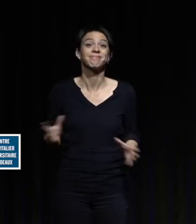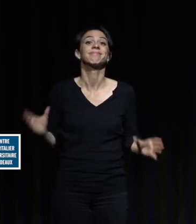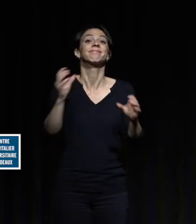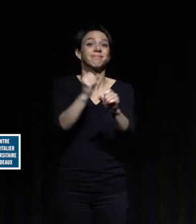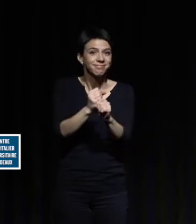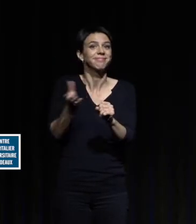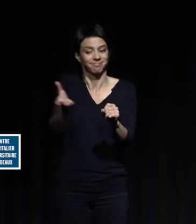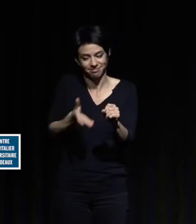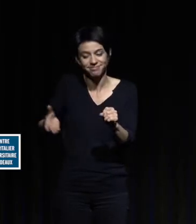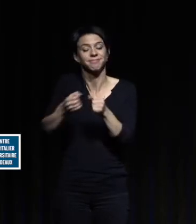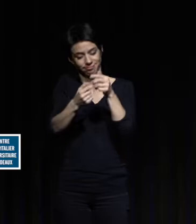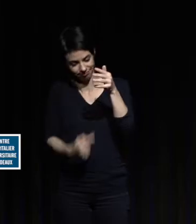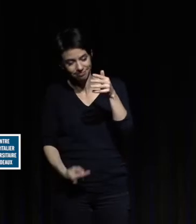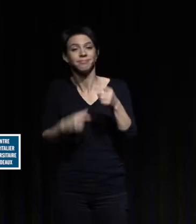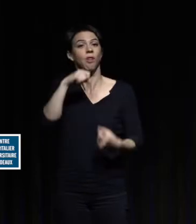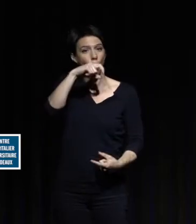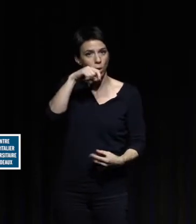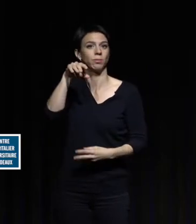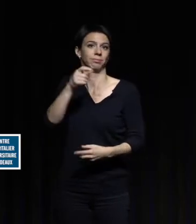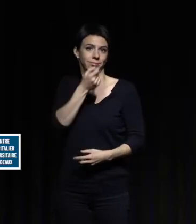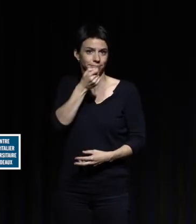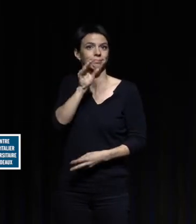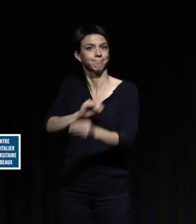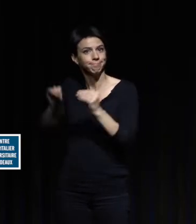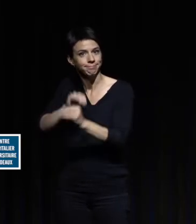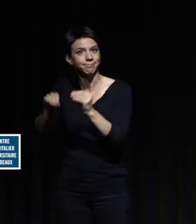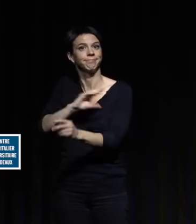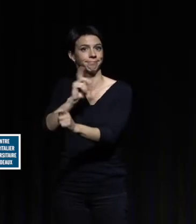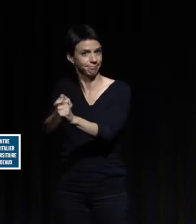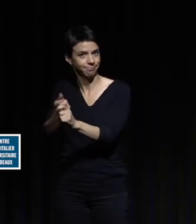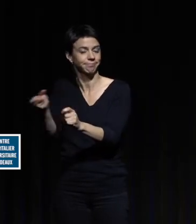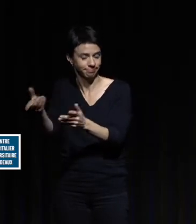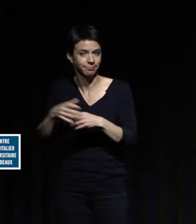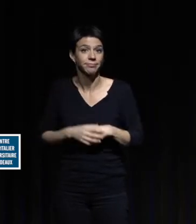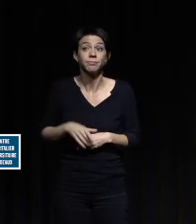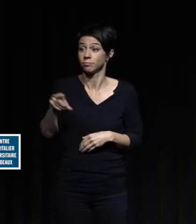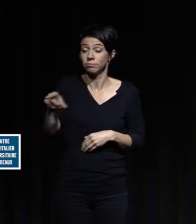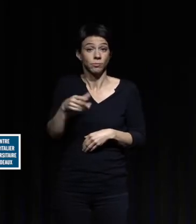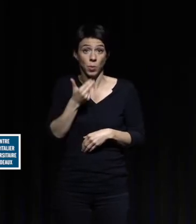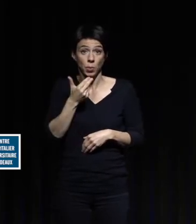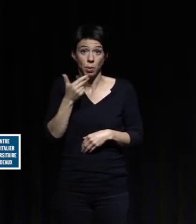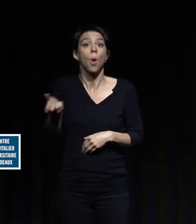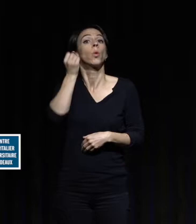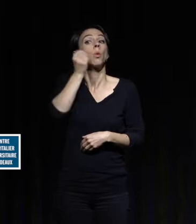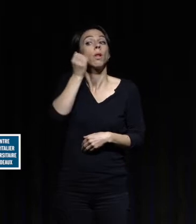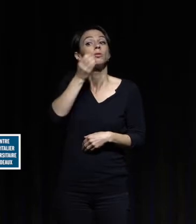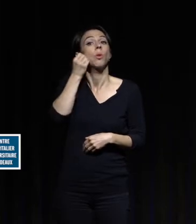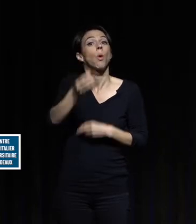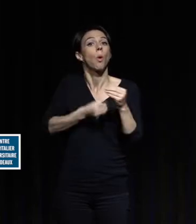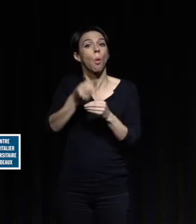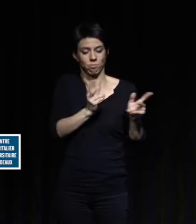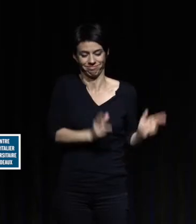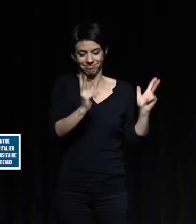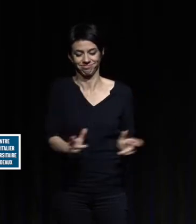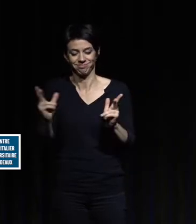sont vraiment de la première indication, et ils sont efficaces qu'on les prenne en continu ou en discontinu. C'est sûr qu'en continu, ils ont tendance à